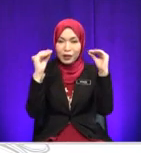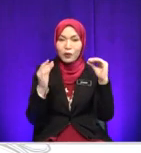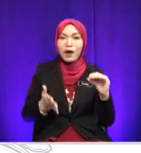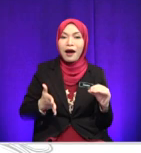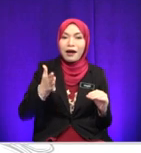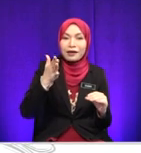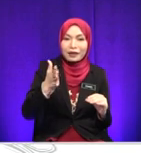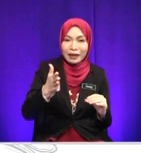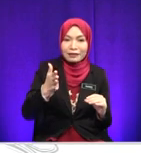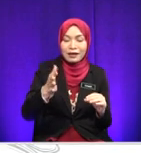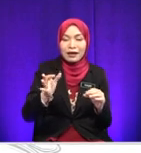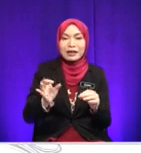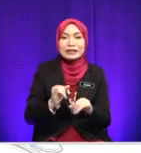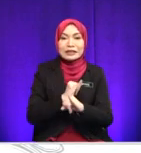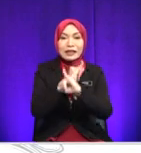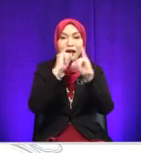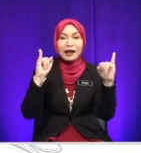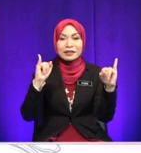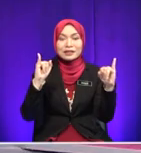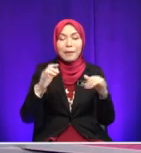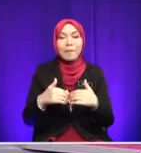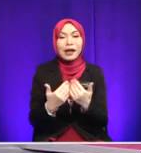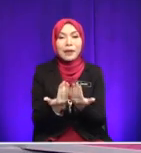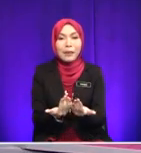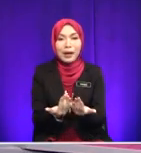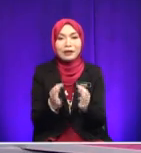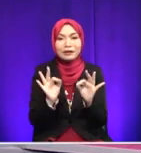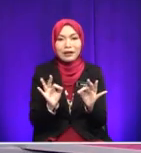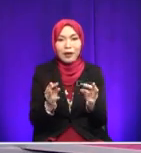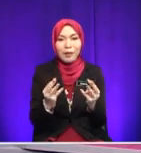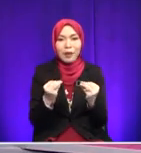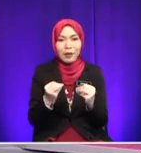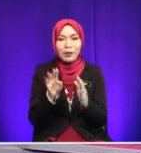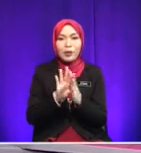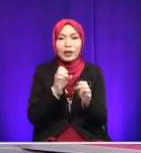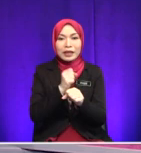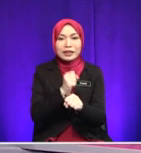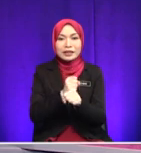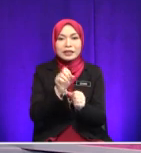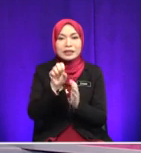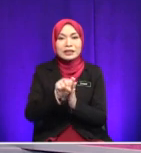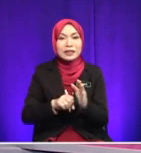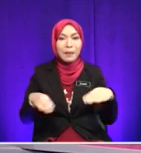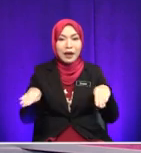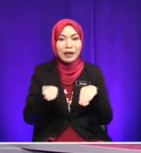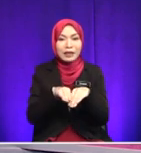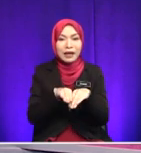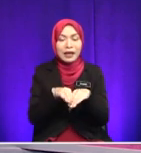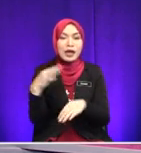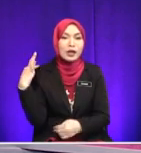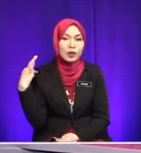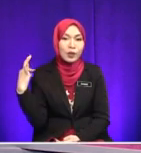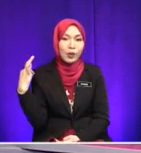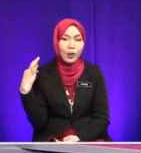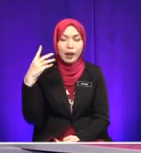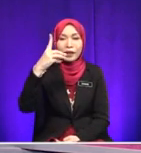macam mana ya nak bekerja di Kementerian Luar Negeri. Yang pertama sebagai diplomat. Iaitu kita wakil kepada negara kita pergi